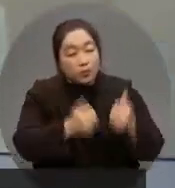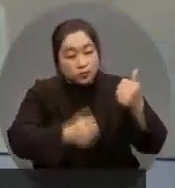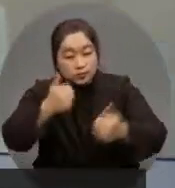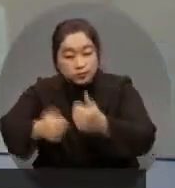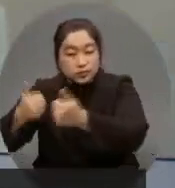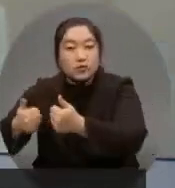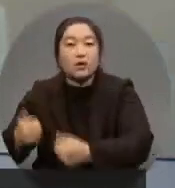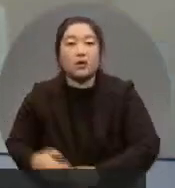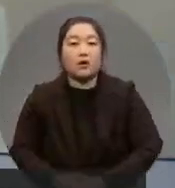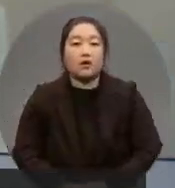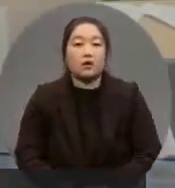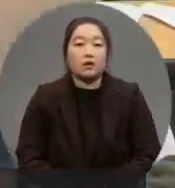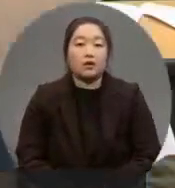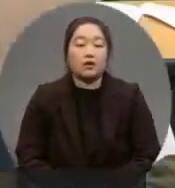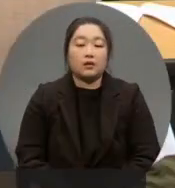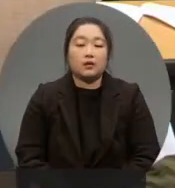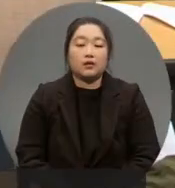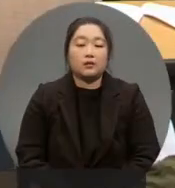기자입니다.